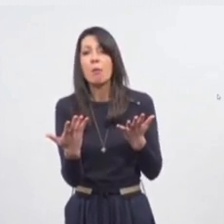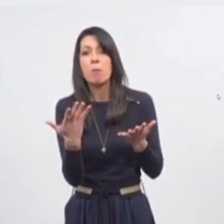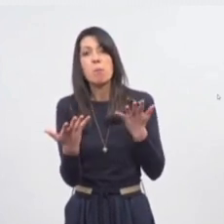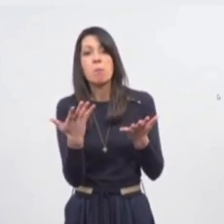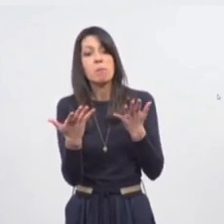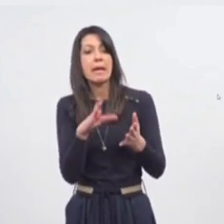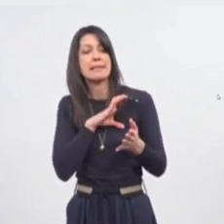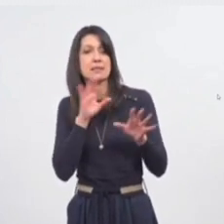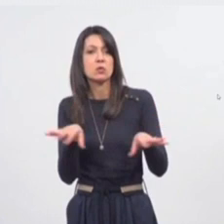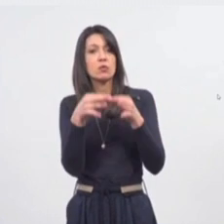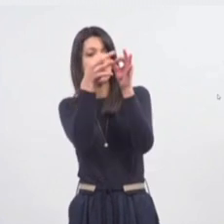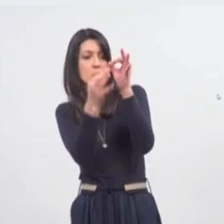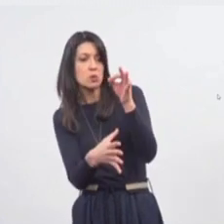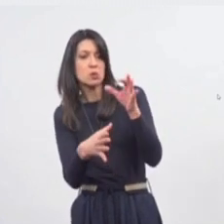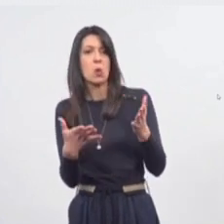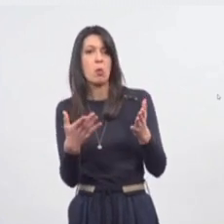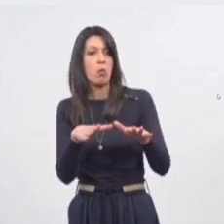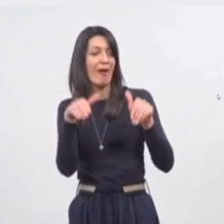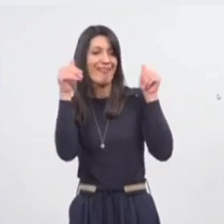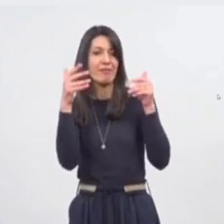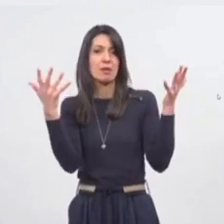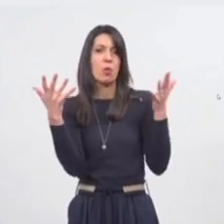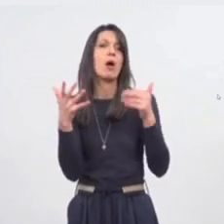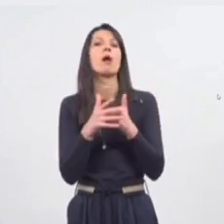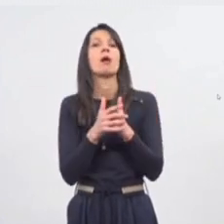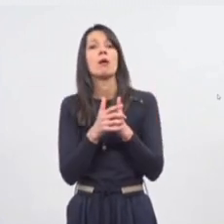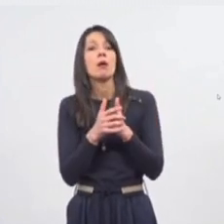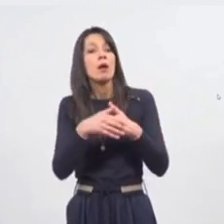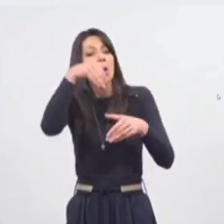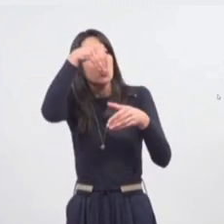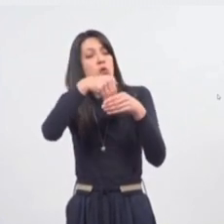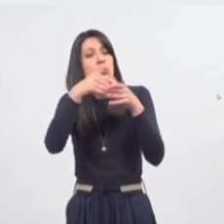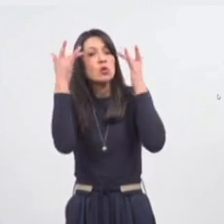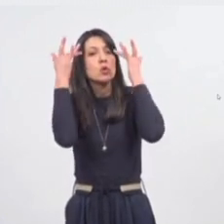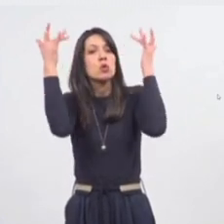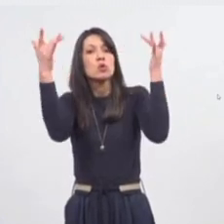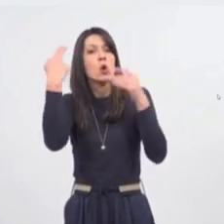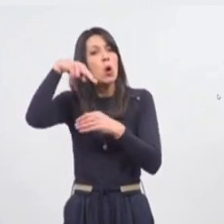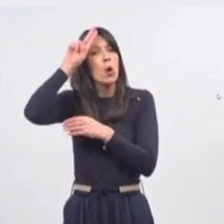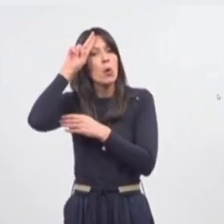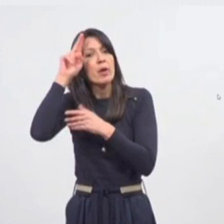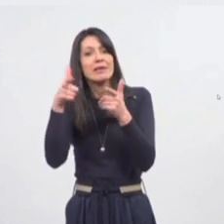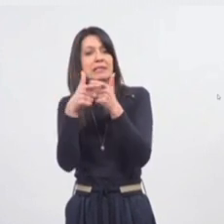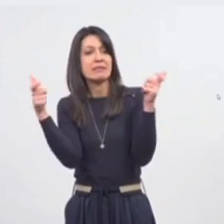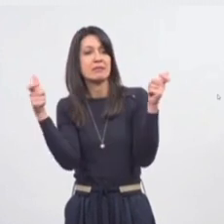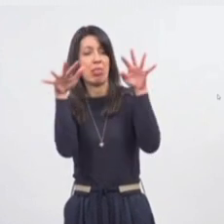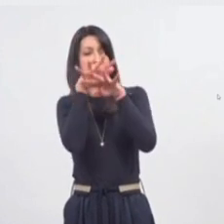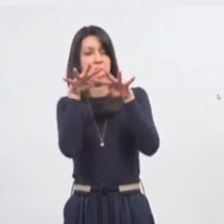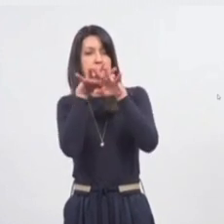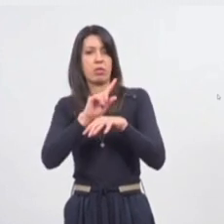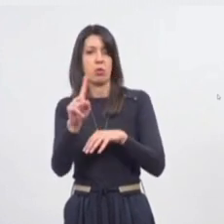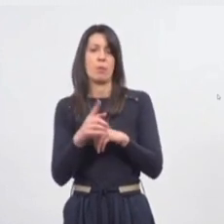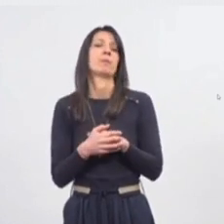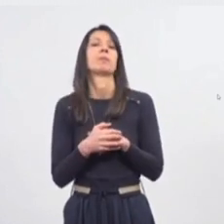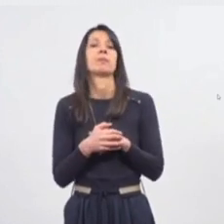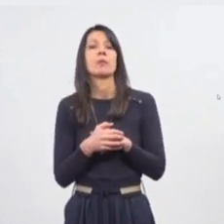cela ne conduise à affecter l'exposition des contenus culturels européens diversifiés. Là